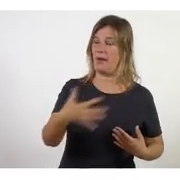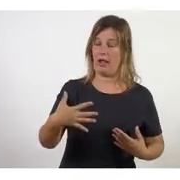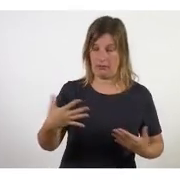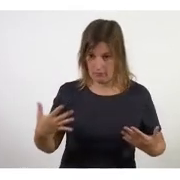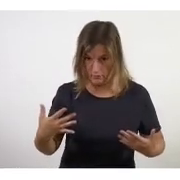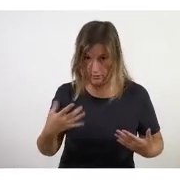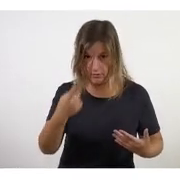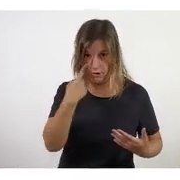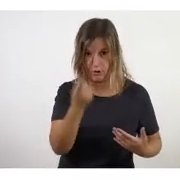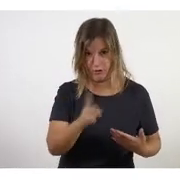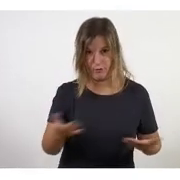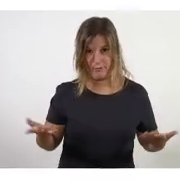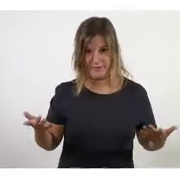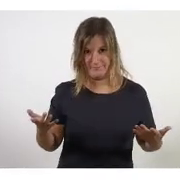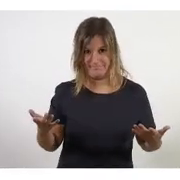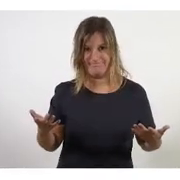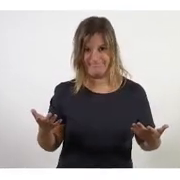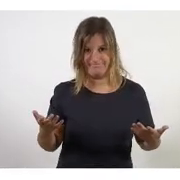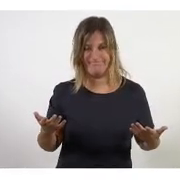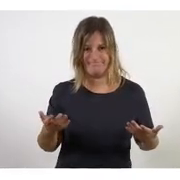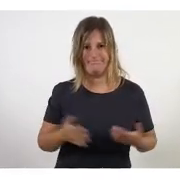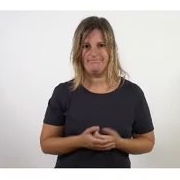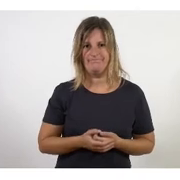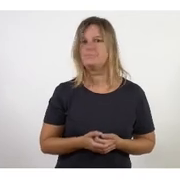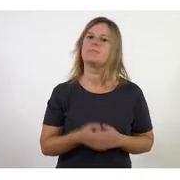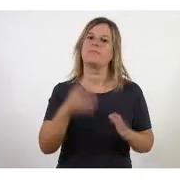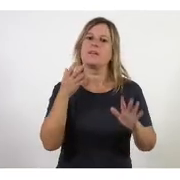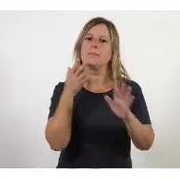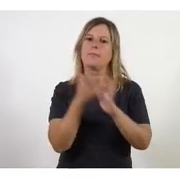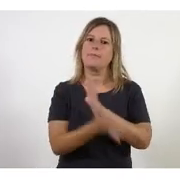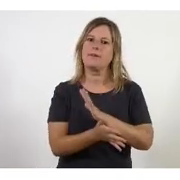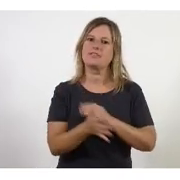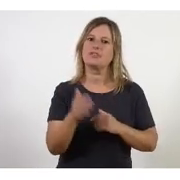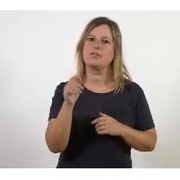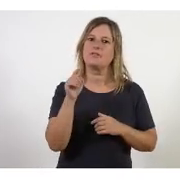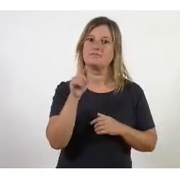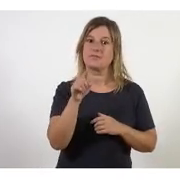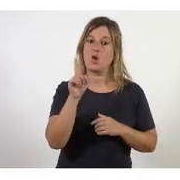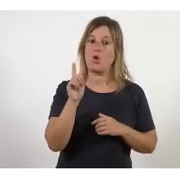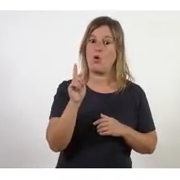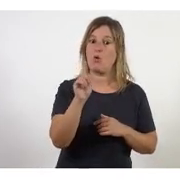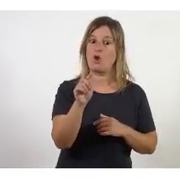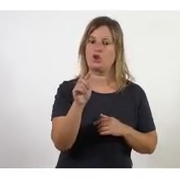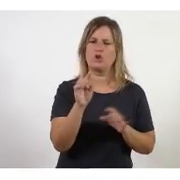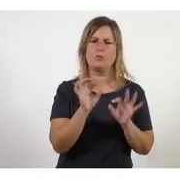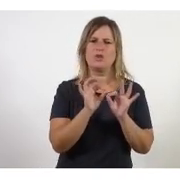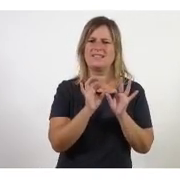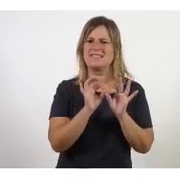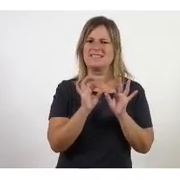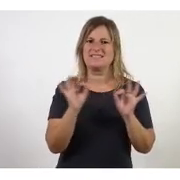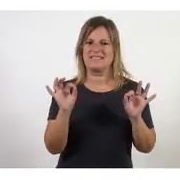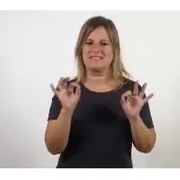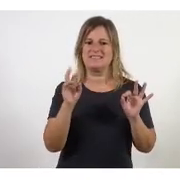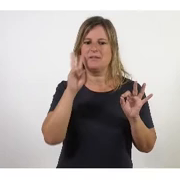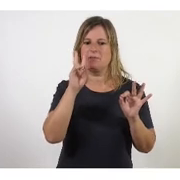i no es llegirà res que estem dient. Vale? Llavors, aquí, en aquest botó, anem a fer-ho molt senzillet, anirem allò que